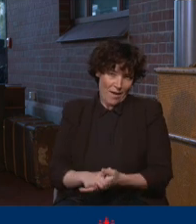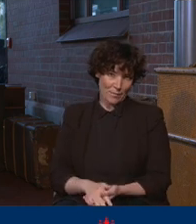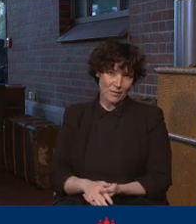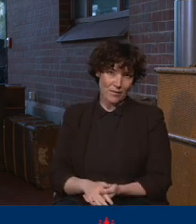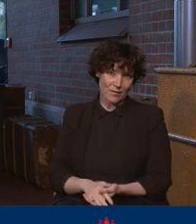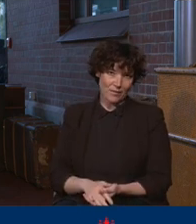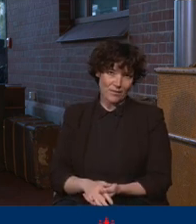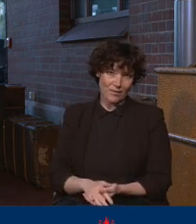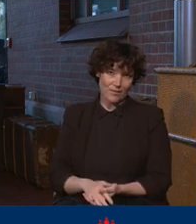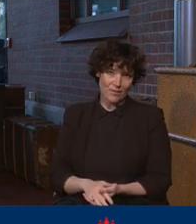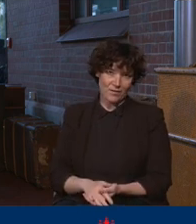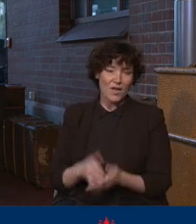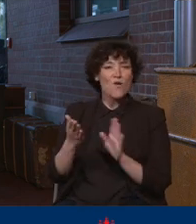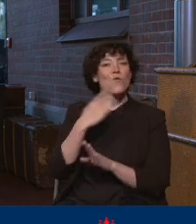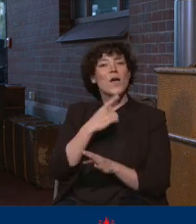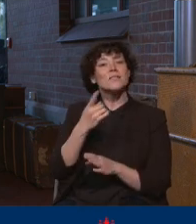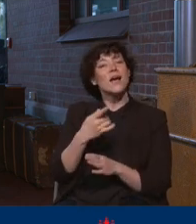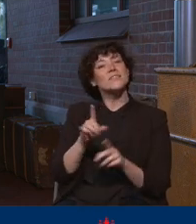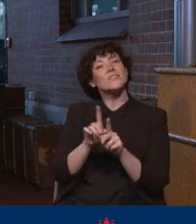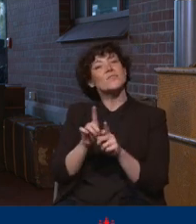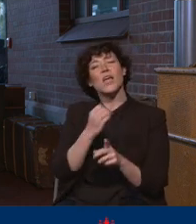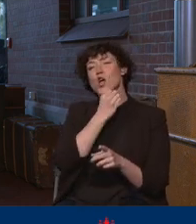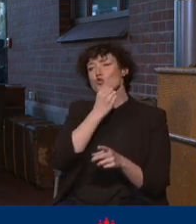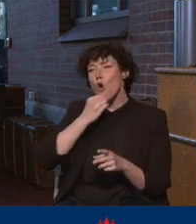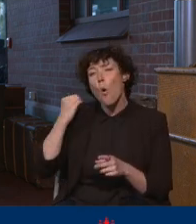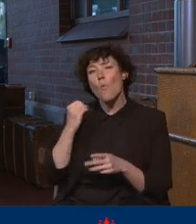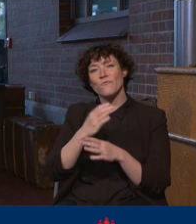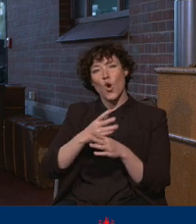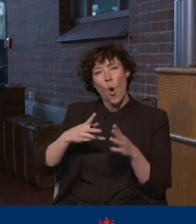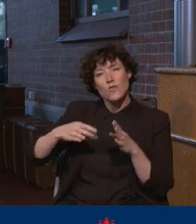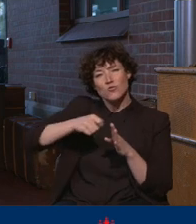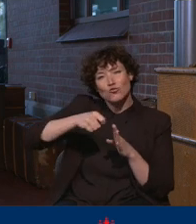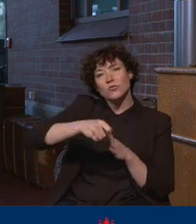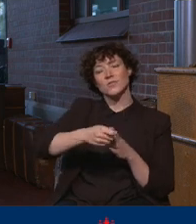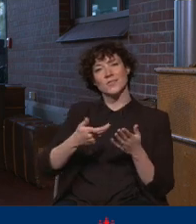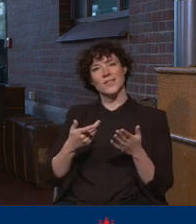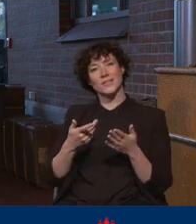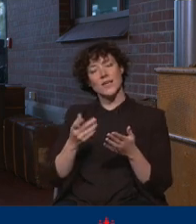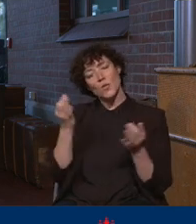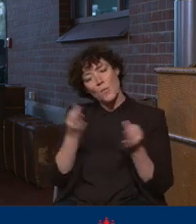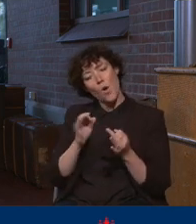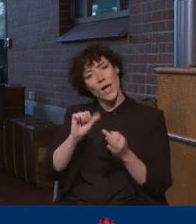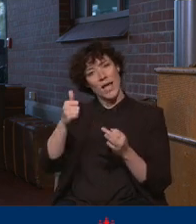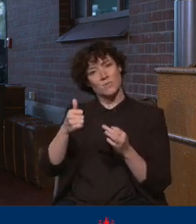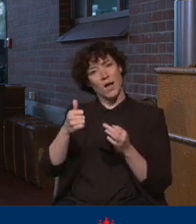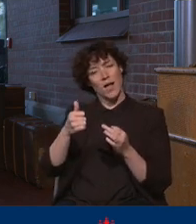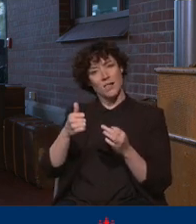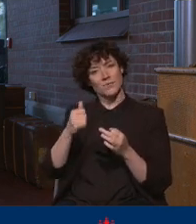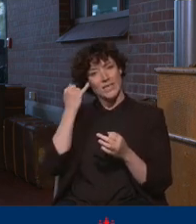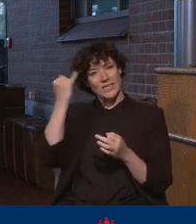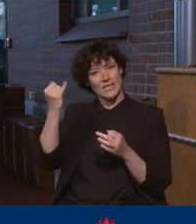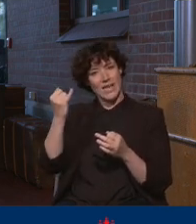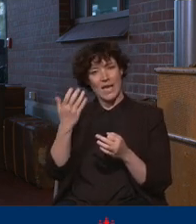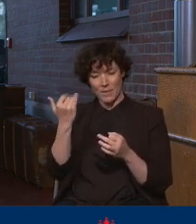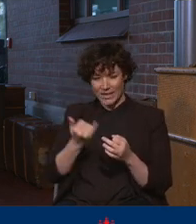es hat noch ein bisschen was holzschnittartige ist weit davon entfernt eben die passgenaue bausteine zu sein aber ich finde dass ehrlicherweise